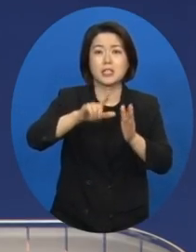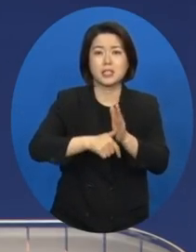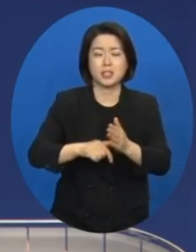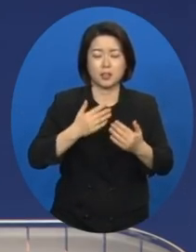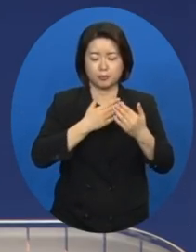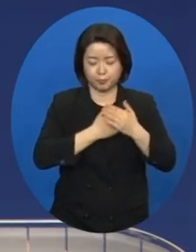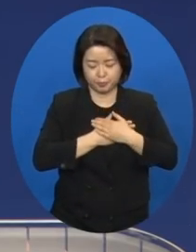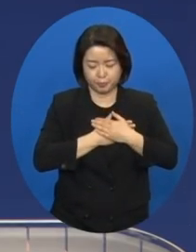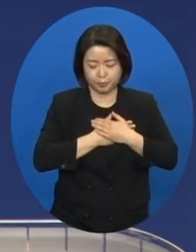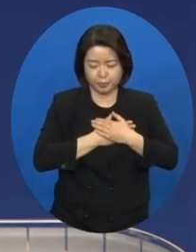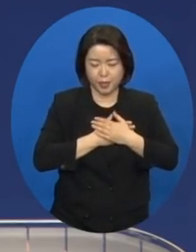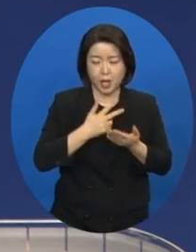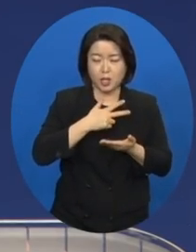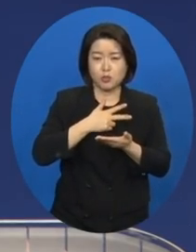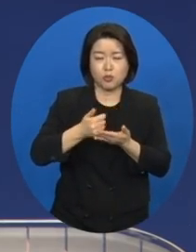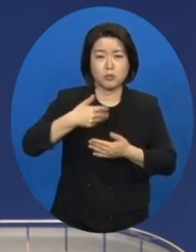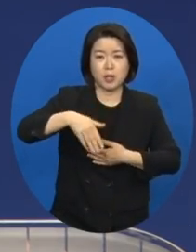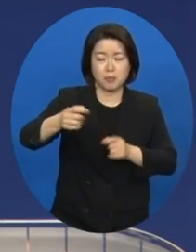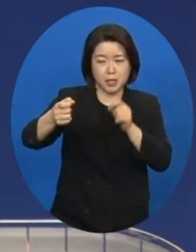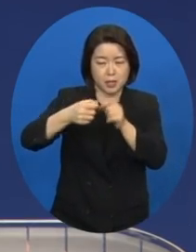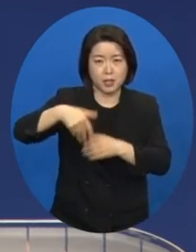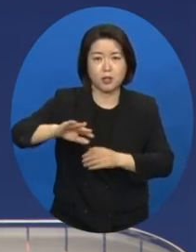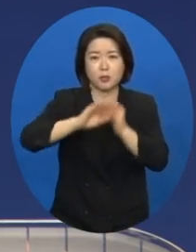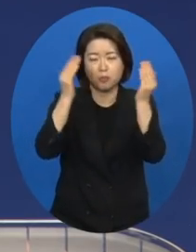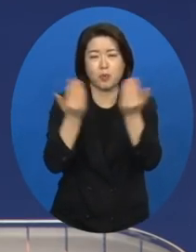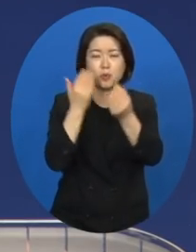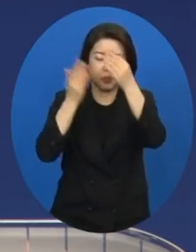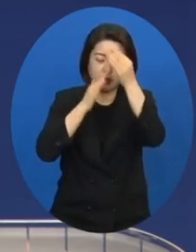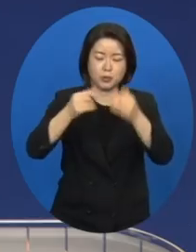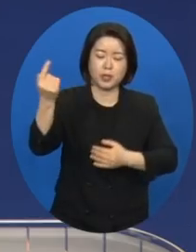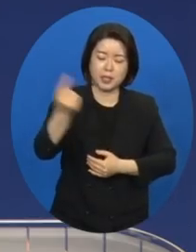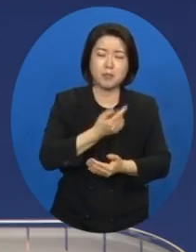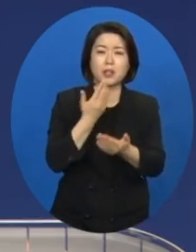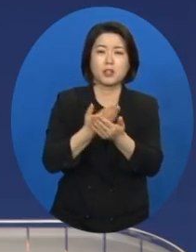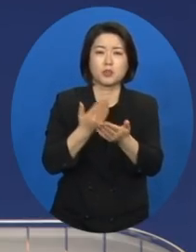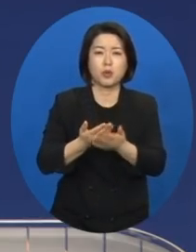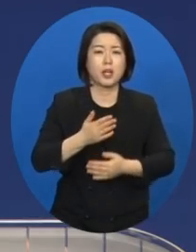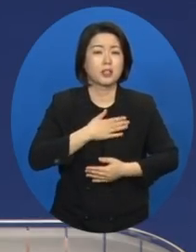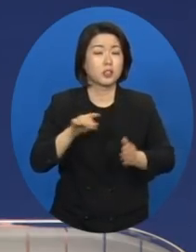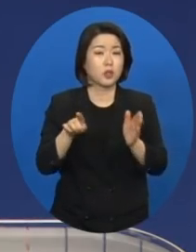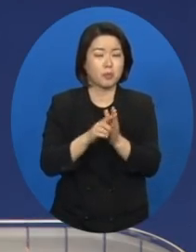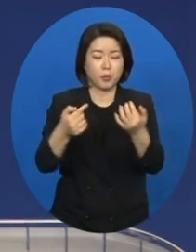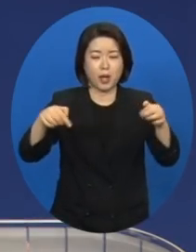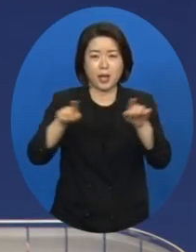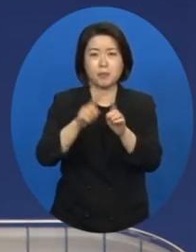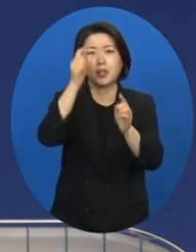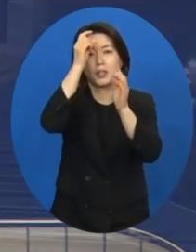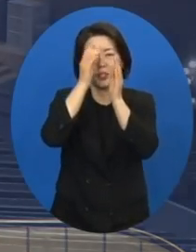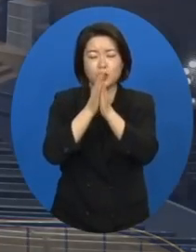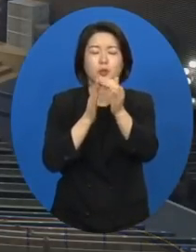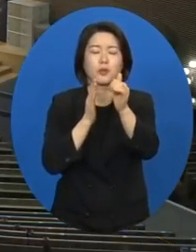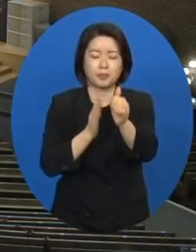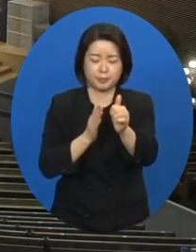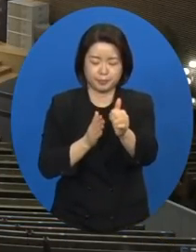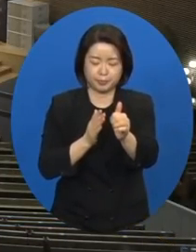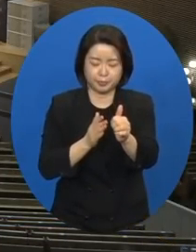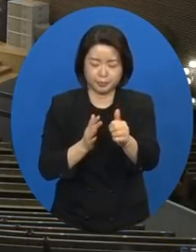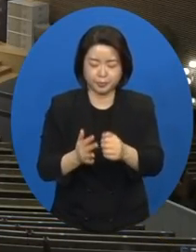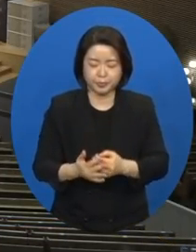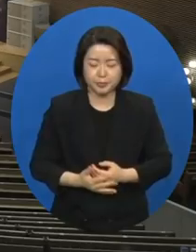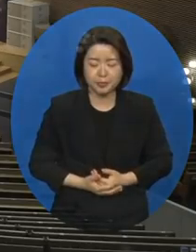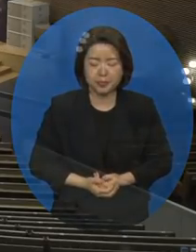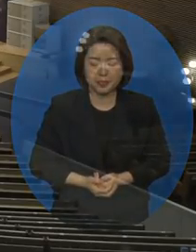손을 얹고 주님 앞에 나아가는 우리 모든 성도들에게 임하게 해 주옵소서. 우리 그것을 믿고 함께 기도하도록 하겠습니다. 하나님